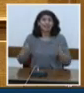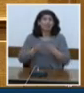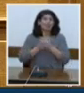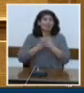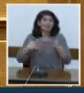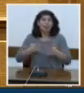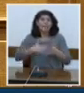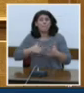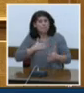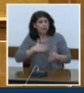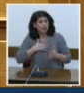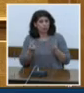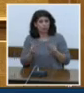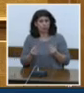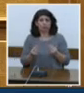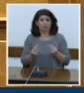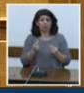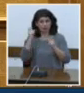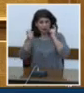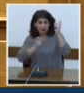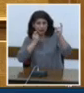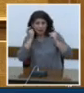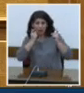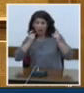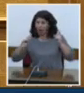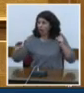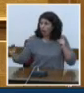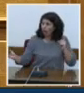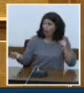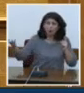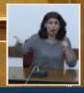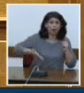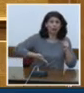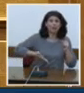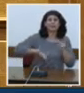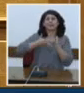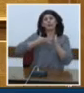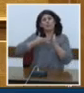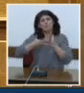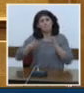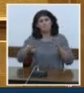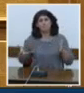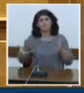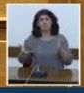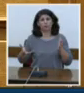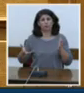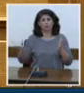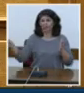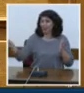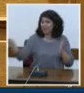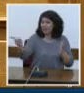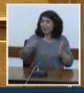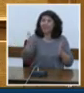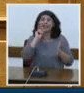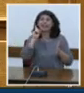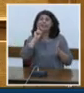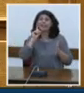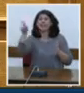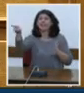forward, considering where we come from and largely owing to your, και την κυρία Αγαπηδάκη